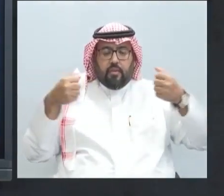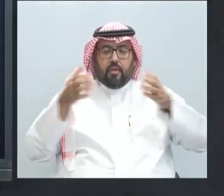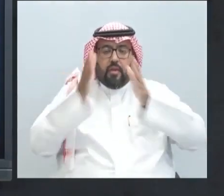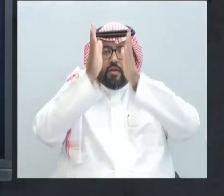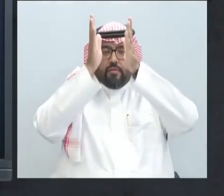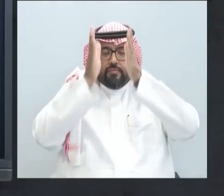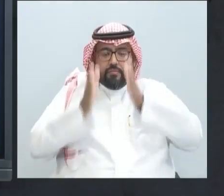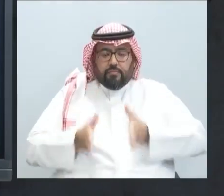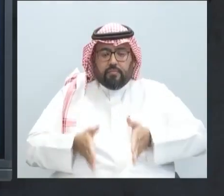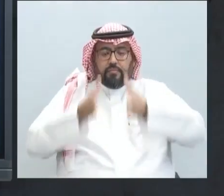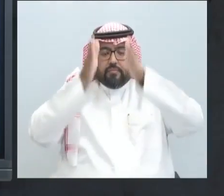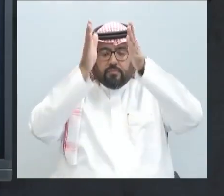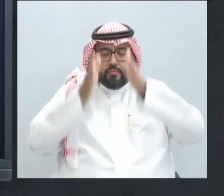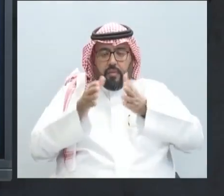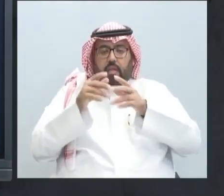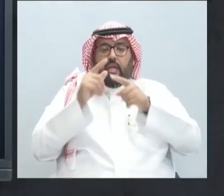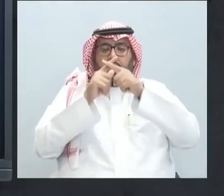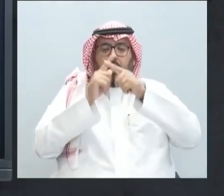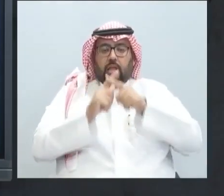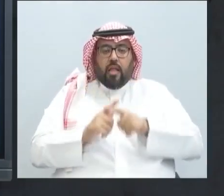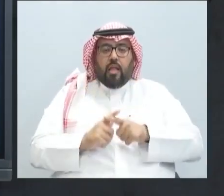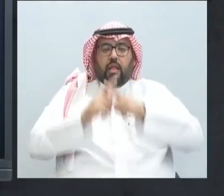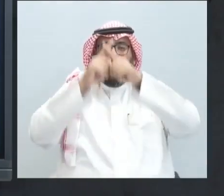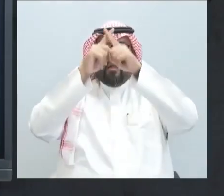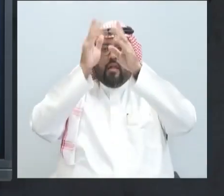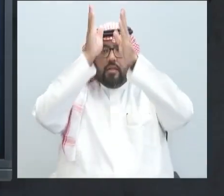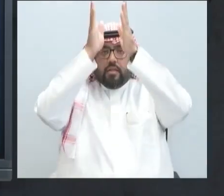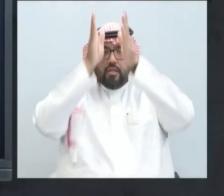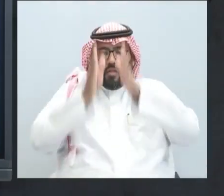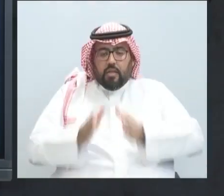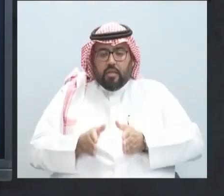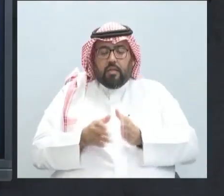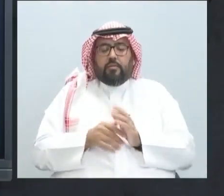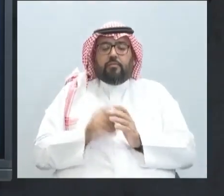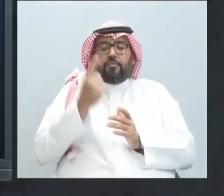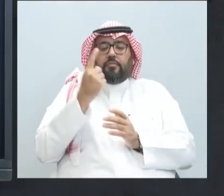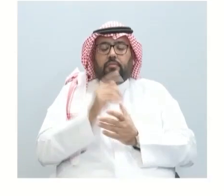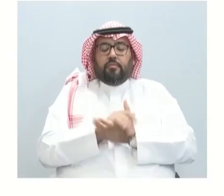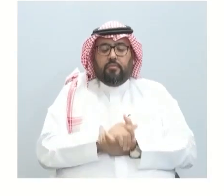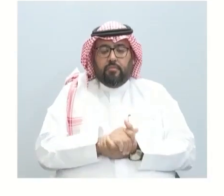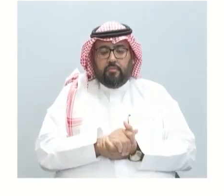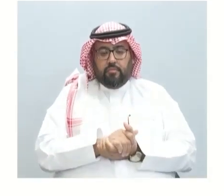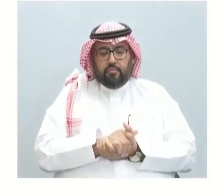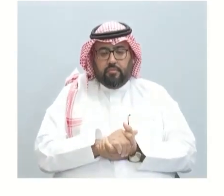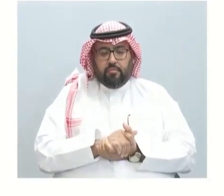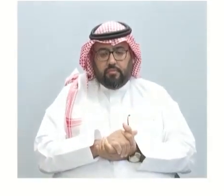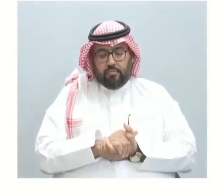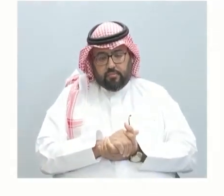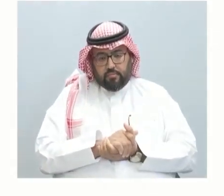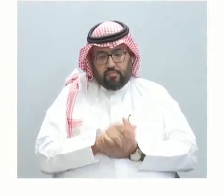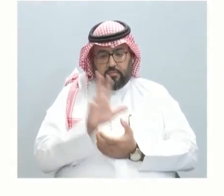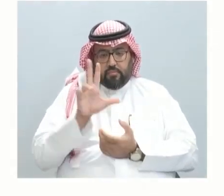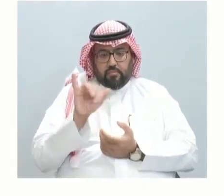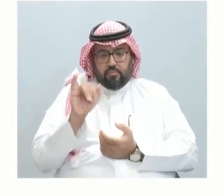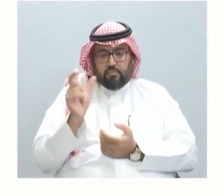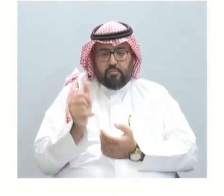الكروموسومات لتسطر تص لتتر على مستوى خط استواء الخليه في المناقشه يظهر